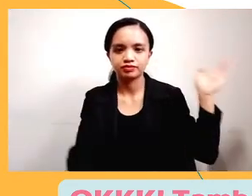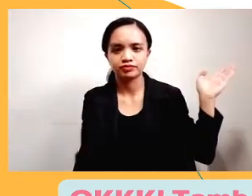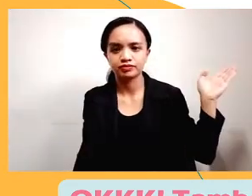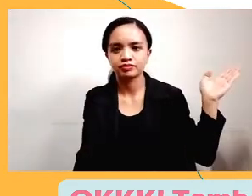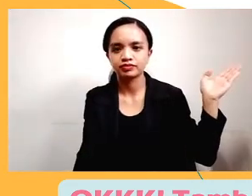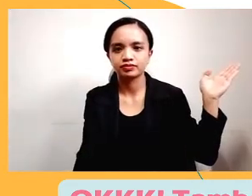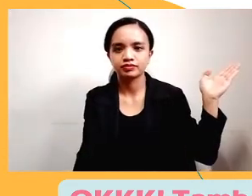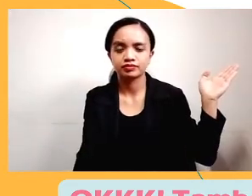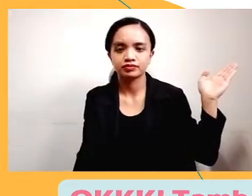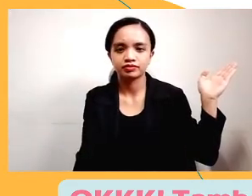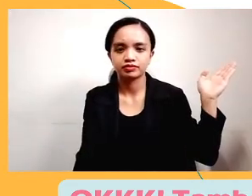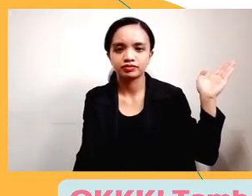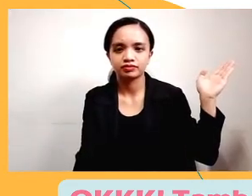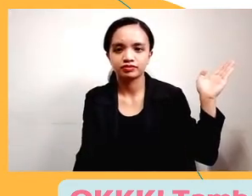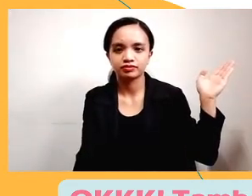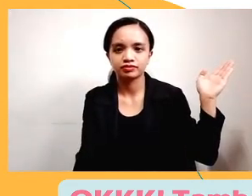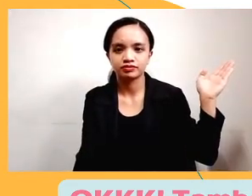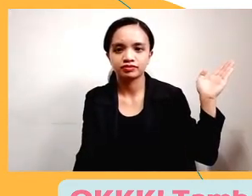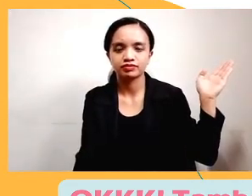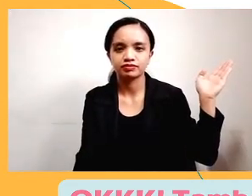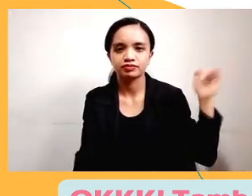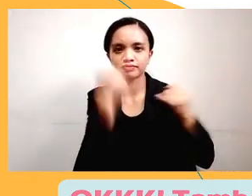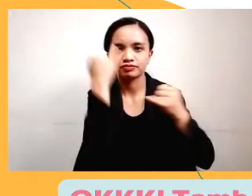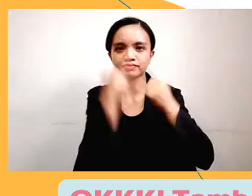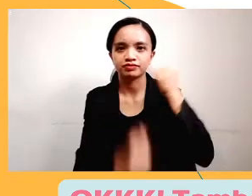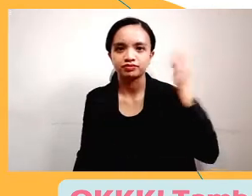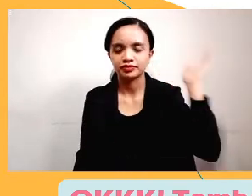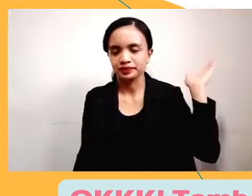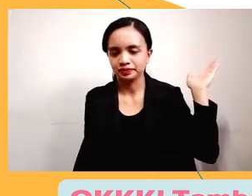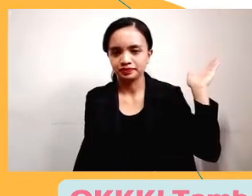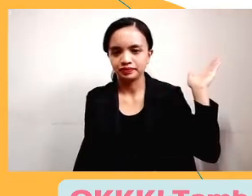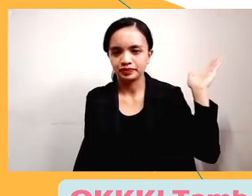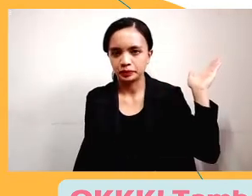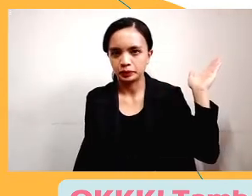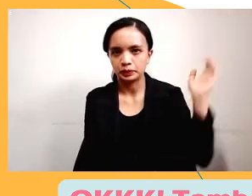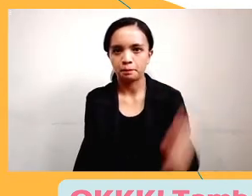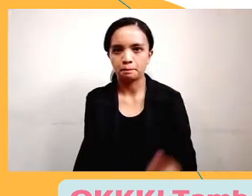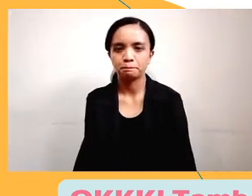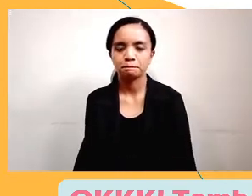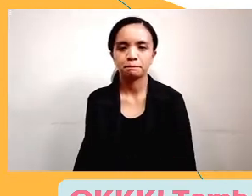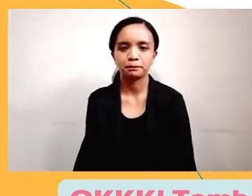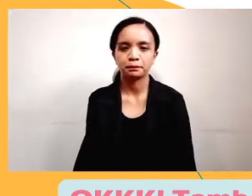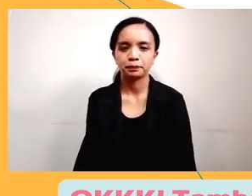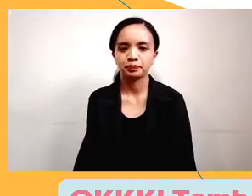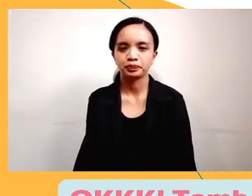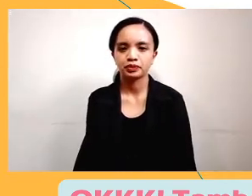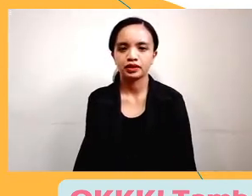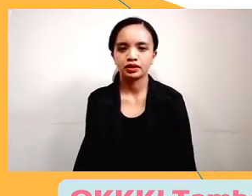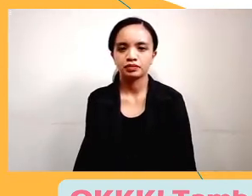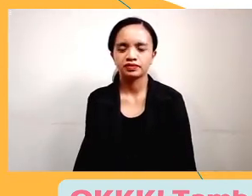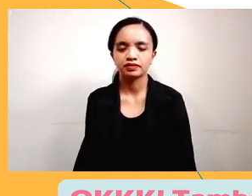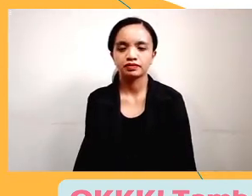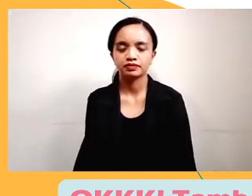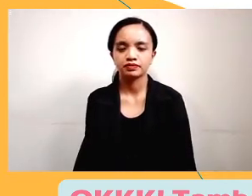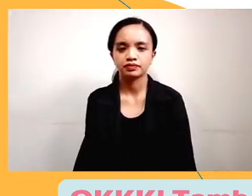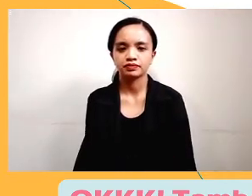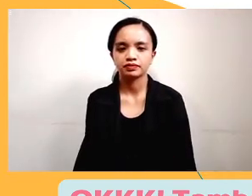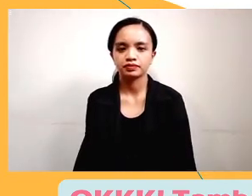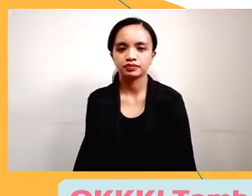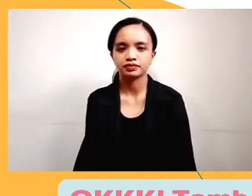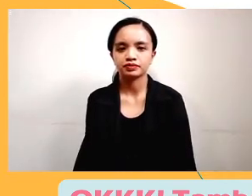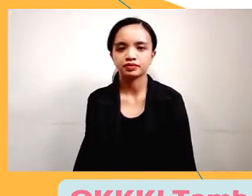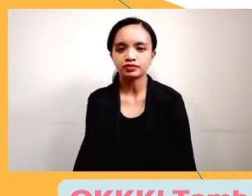out. Last one. And in. In paloob. And palabas. Okay. Ganyan